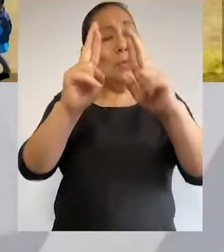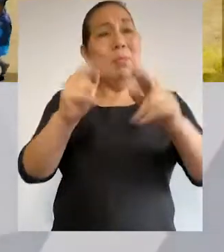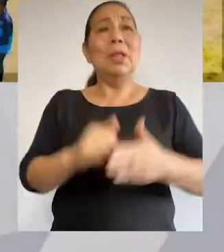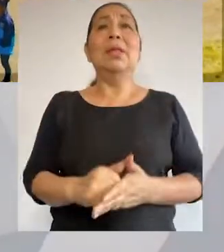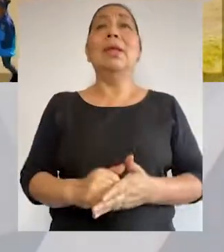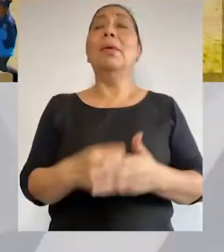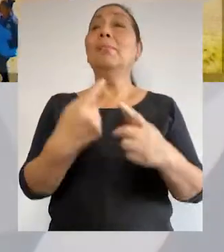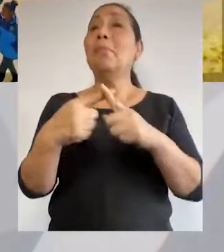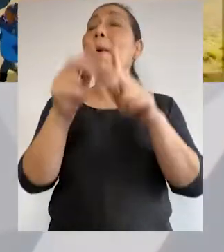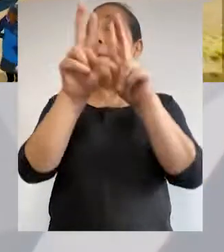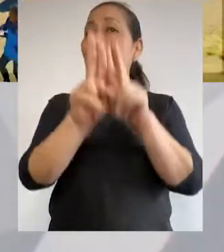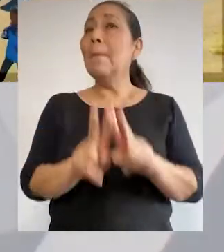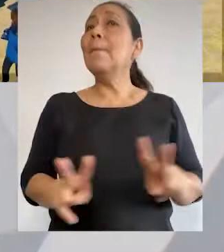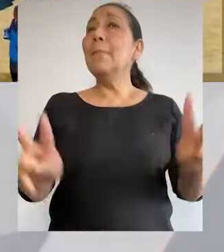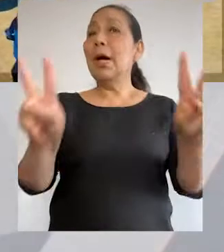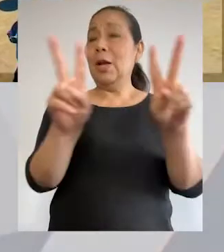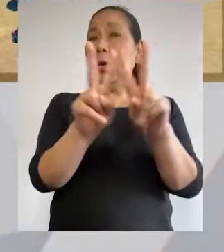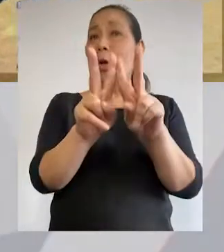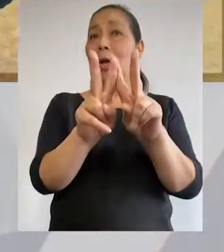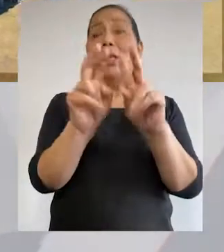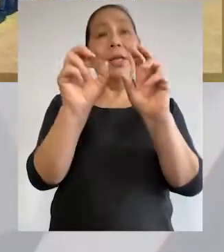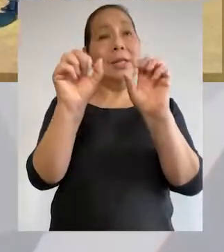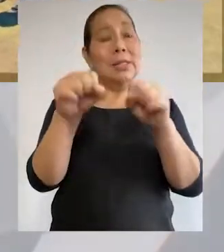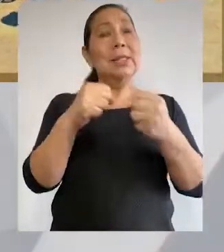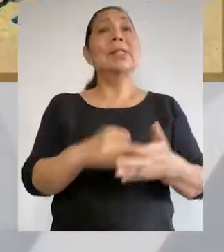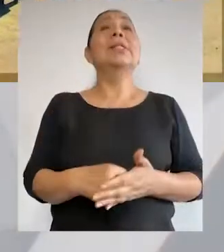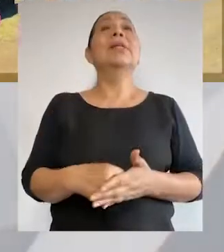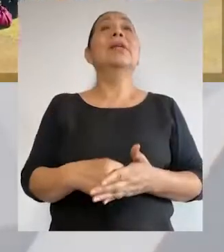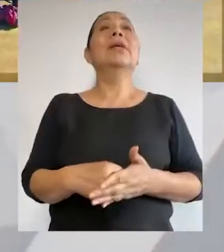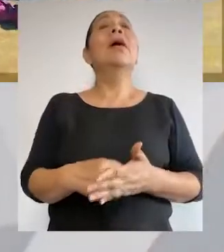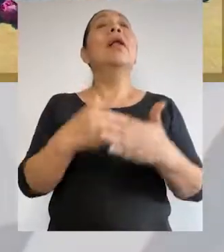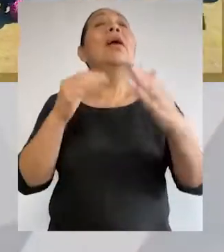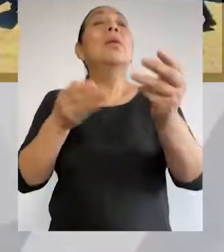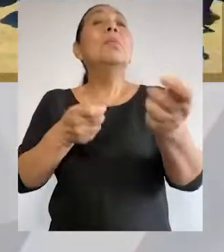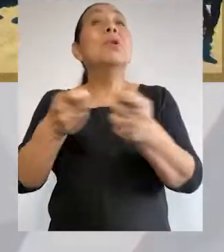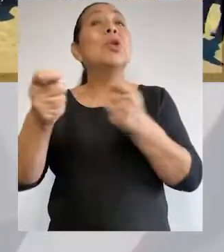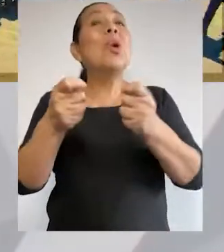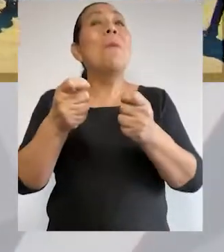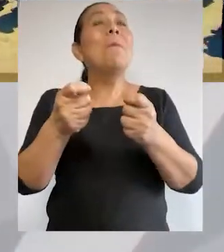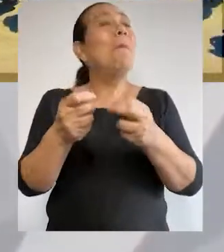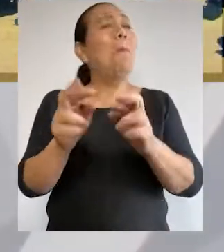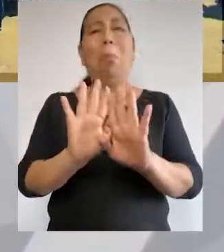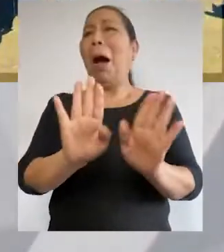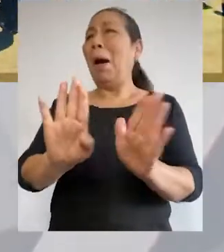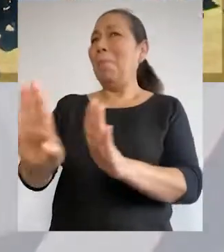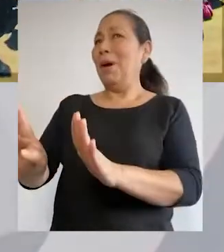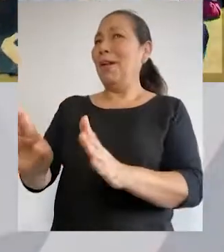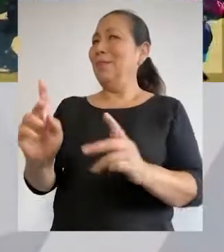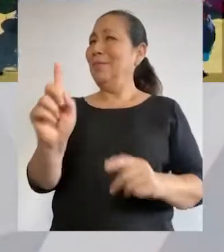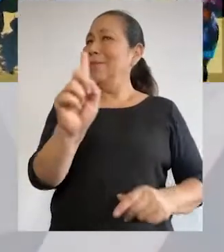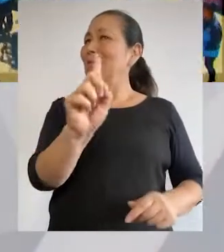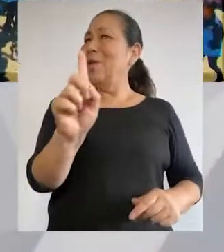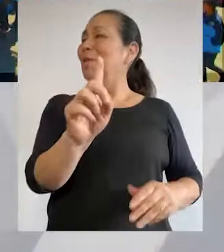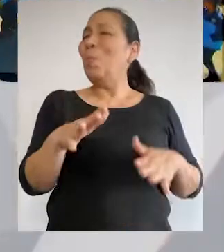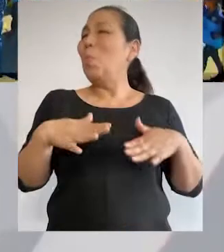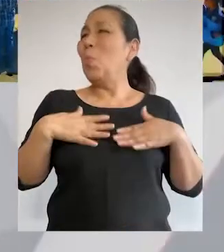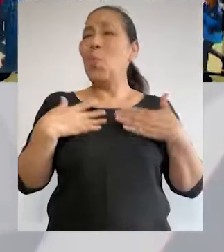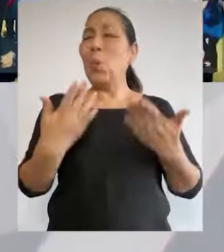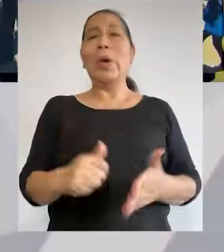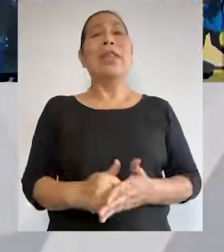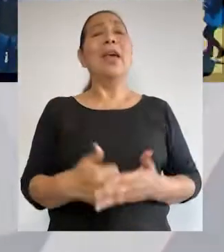kasqanta. Chaymi llaqtapi administración ruwaqkunapas tinkunachik ñanllanta puririnanku.